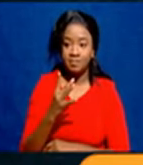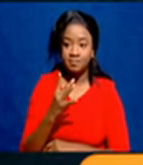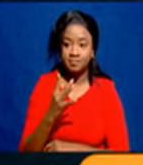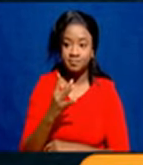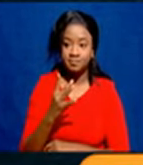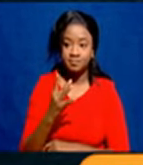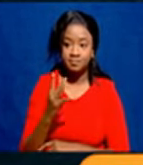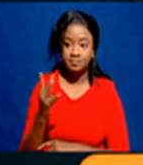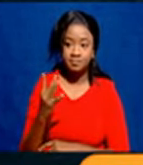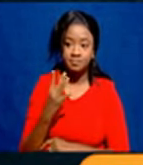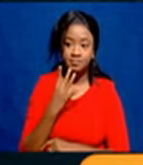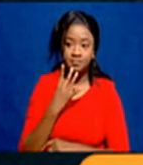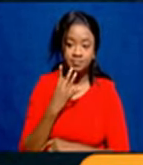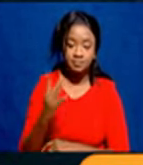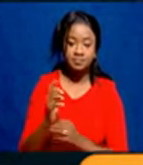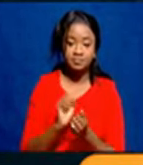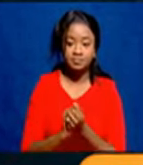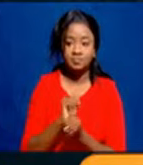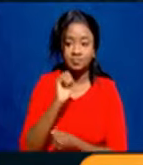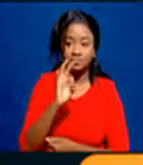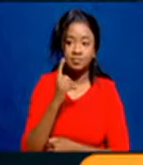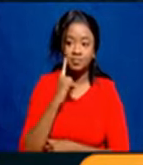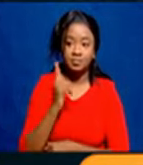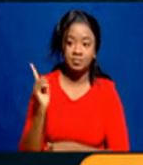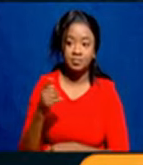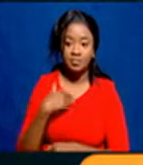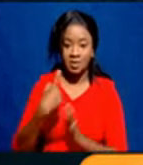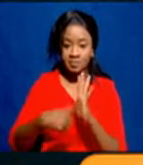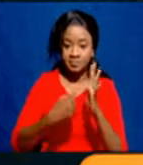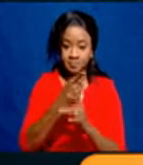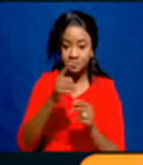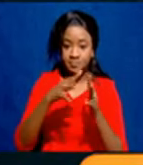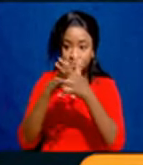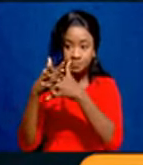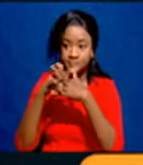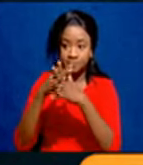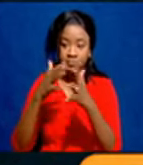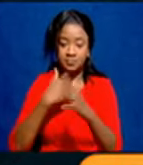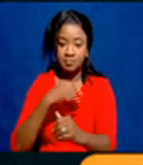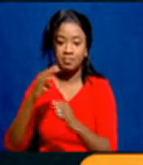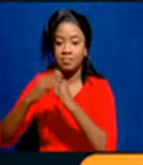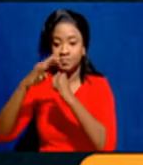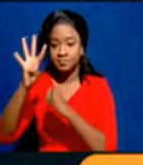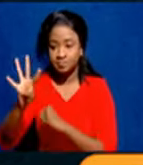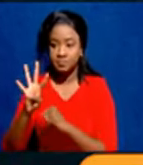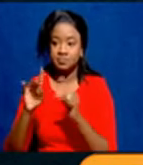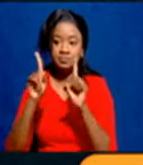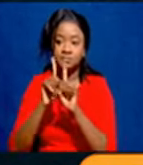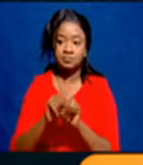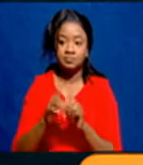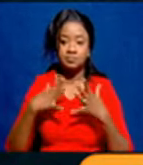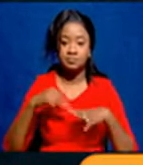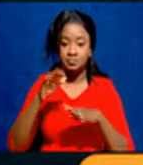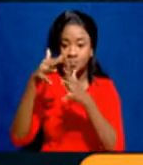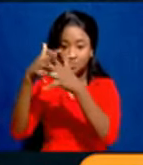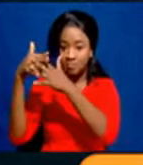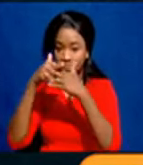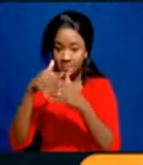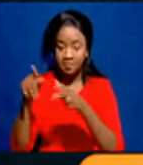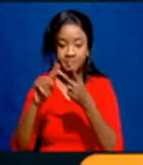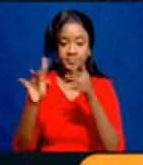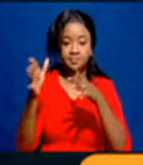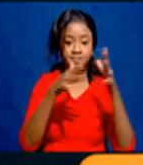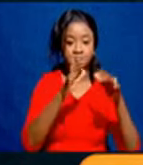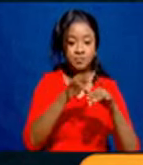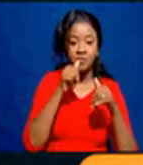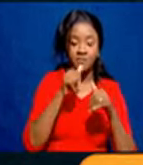ya kawi duniani. Marekani ikiongoza kwa viwanda 94. Wataalam kutoka Marekani na Argentina